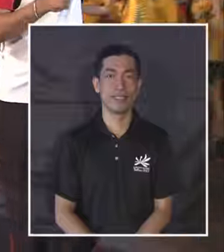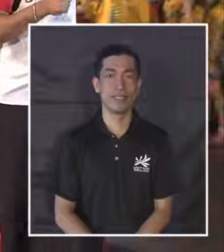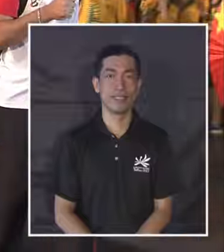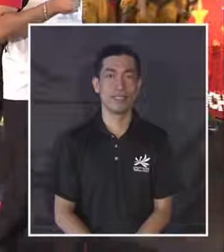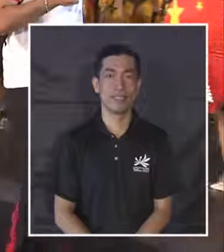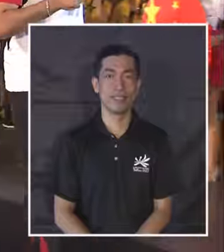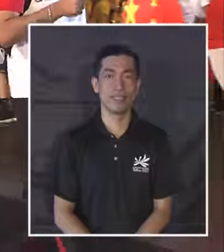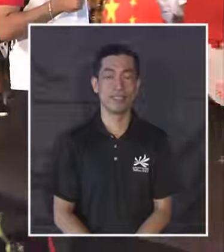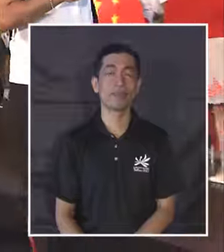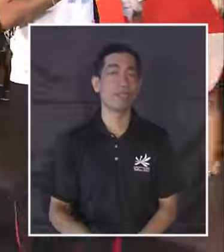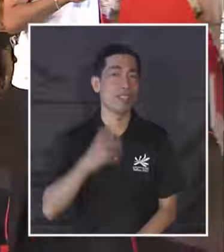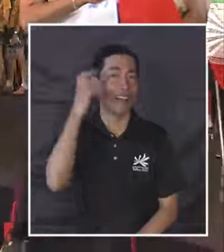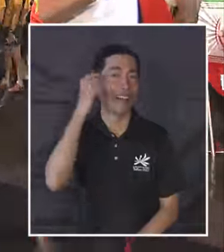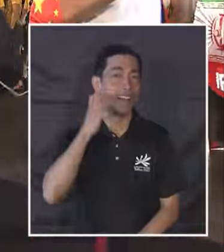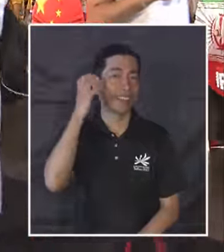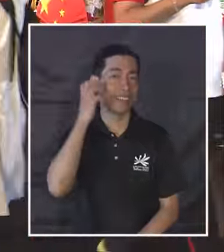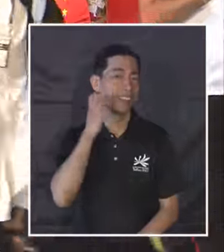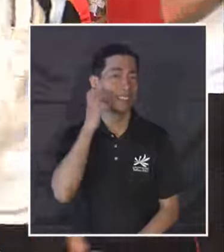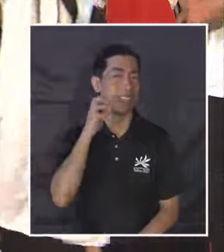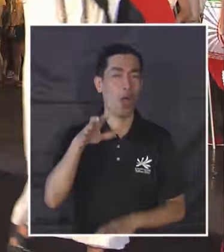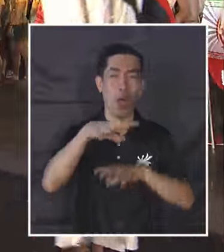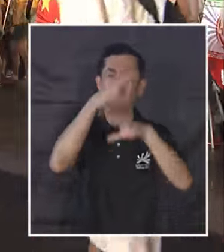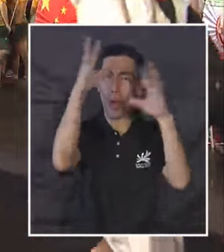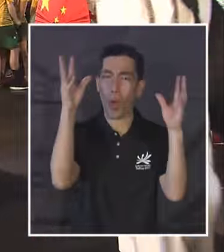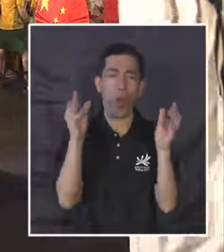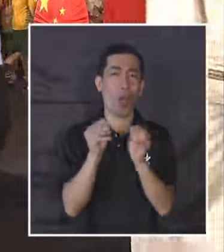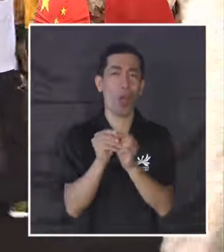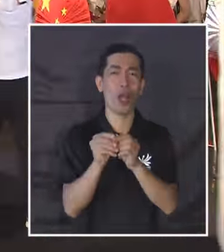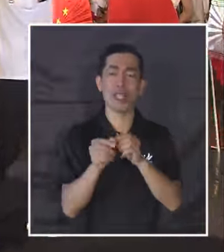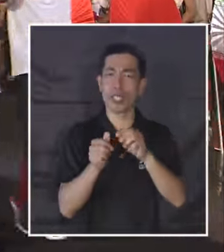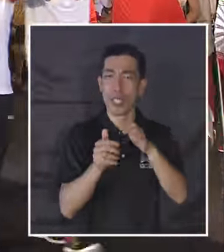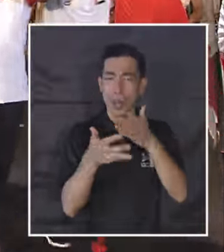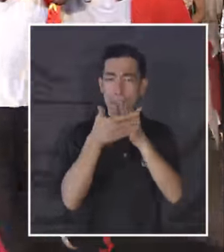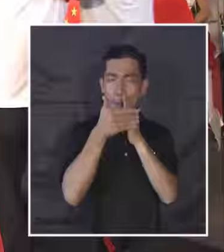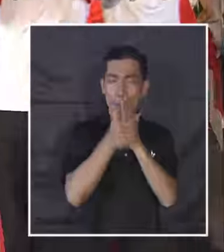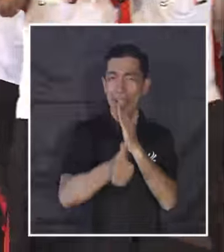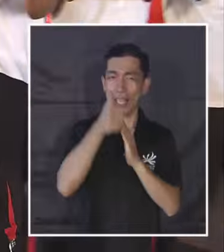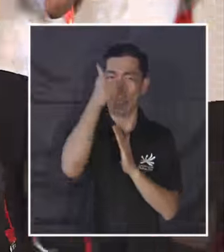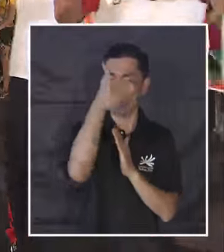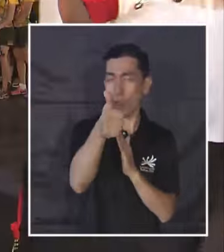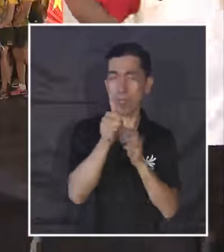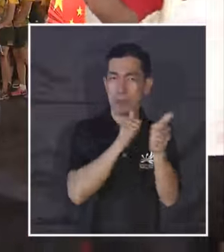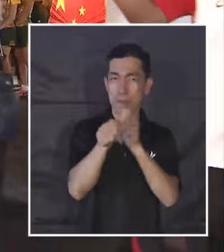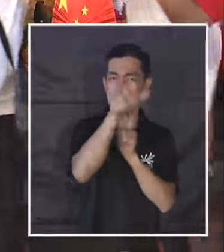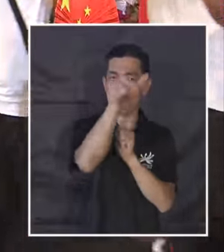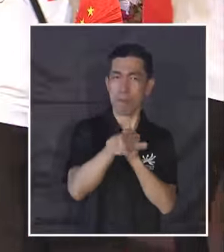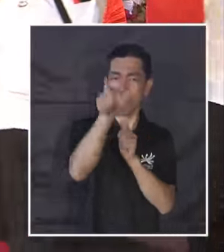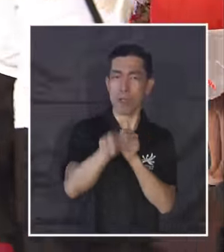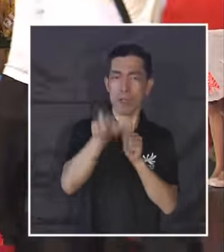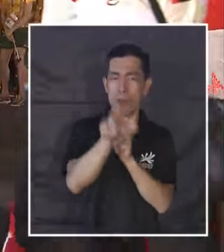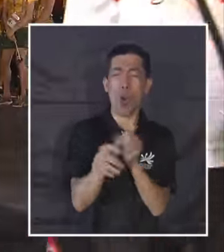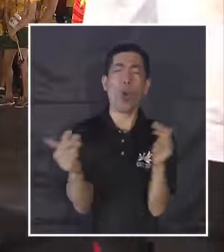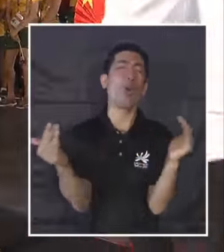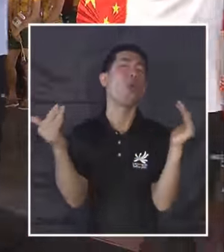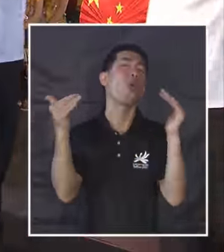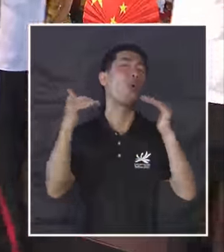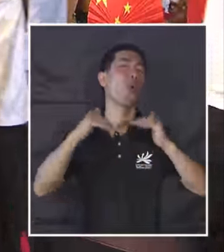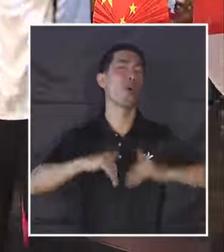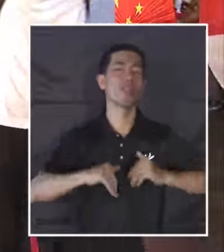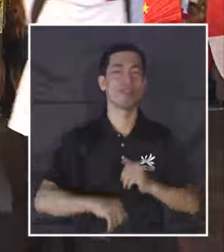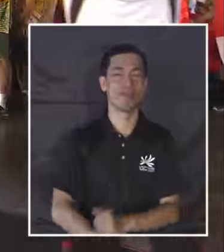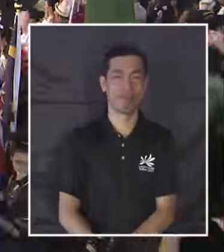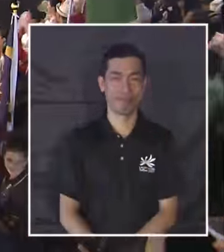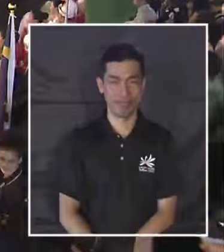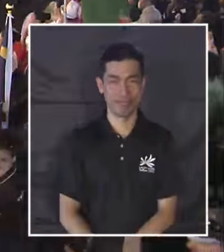阿联酋代表队的所有的杰出运动员选手，我们台上台下是不是彼此打招呼，